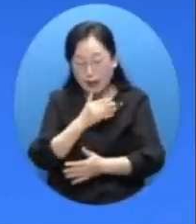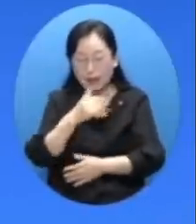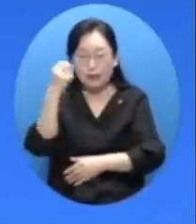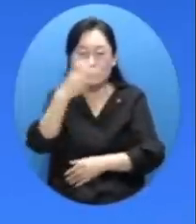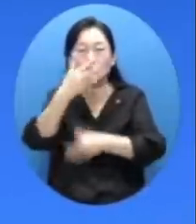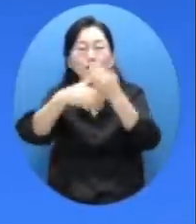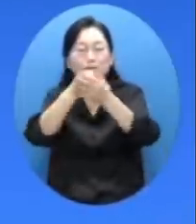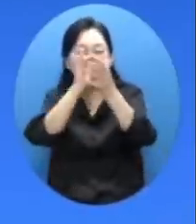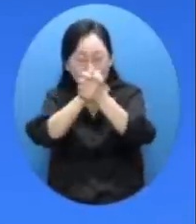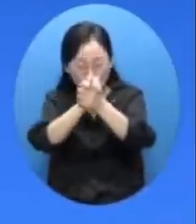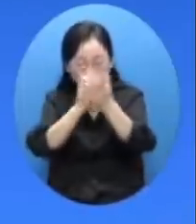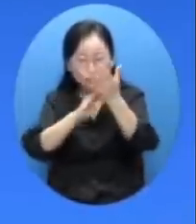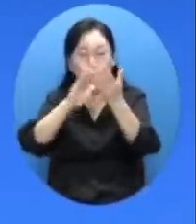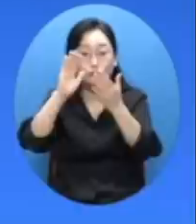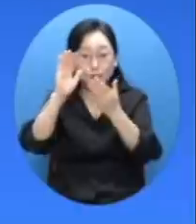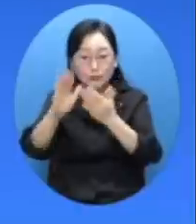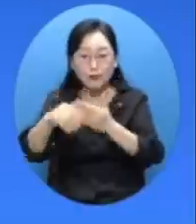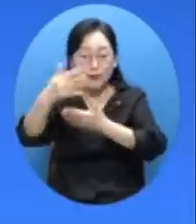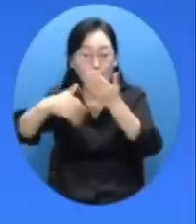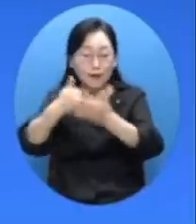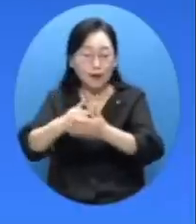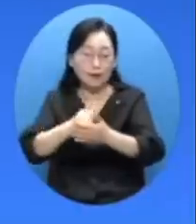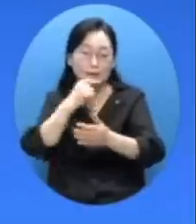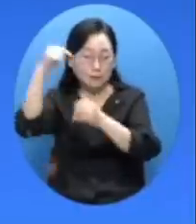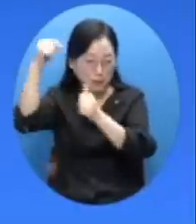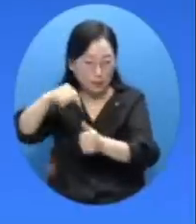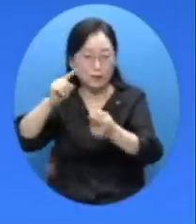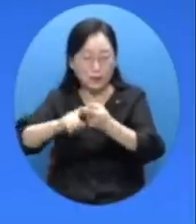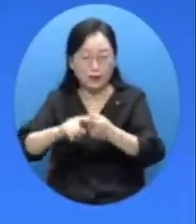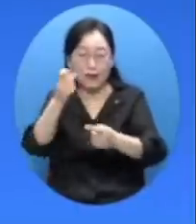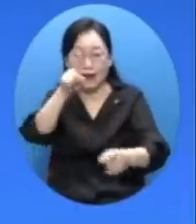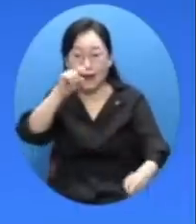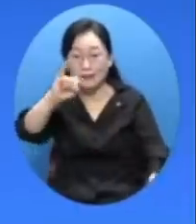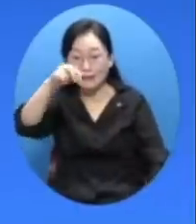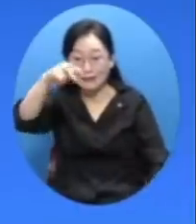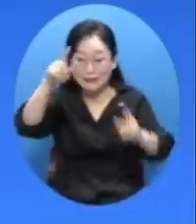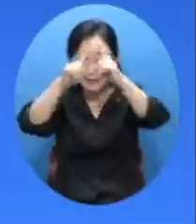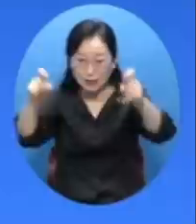다음 하나님의 음성 듣고 가서 아이성을 함락시켰는데,